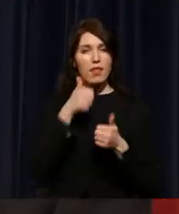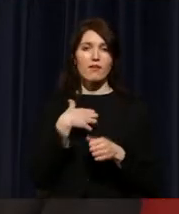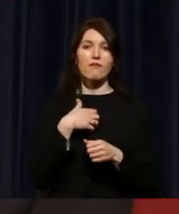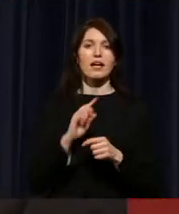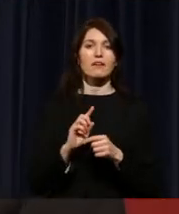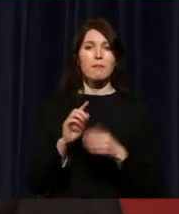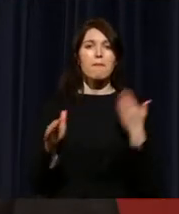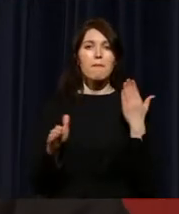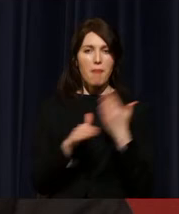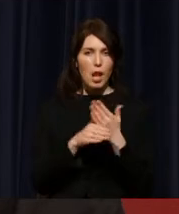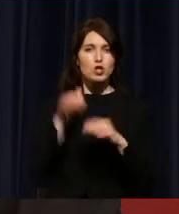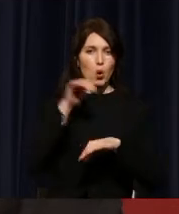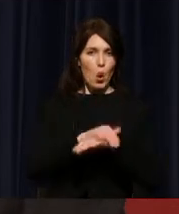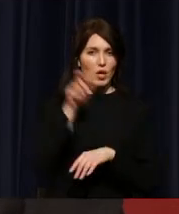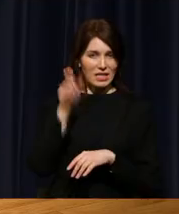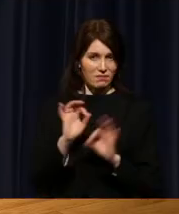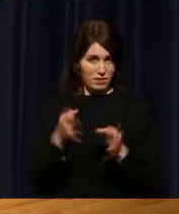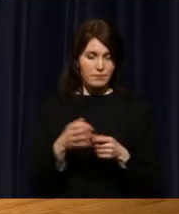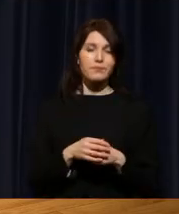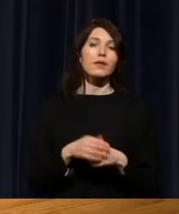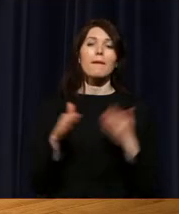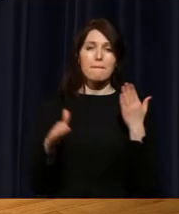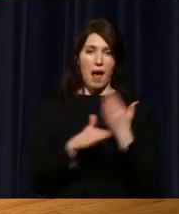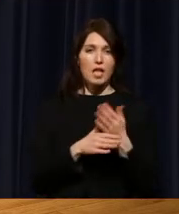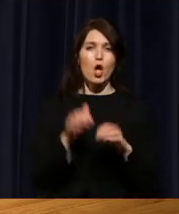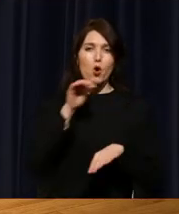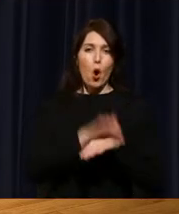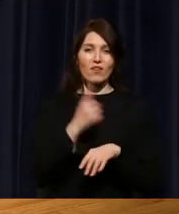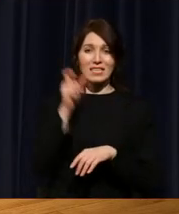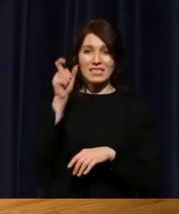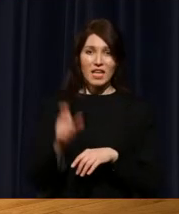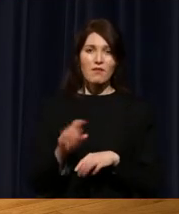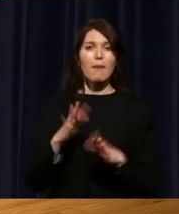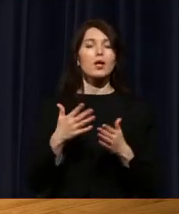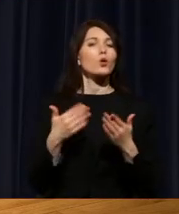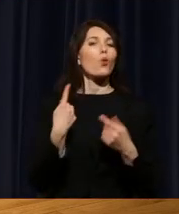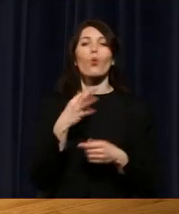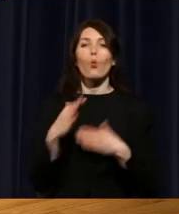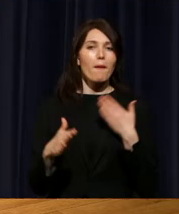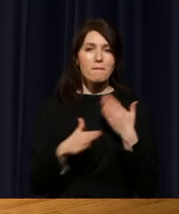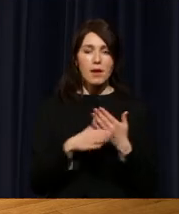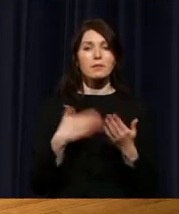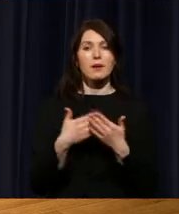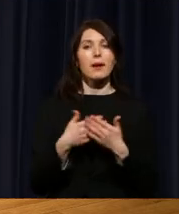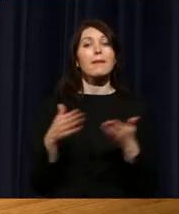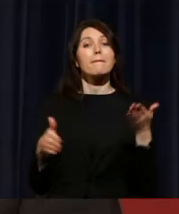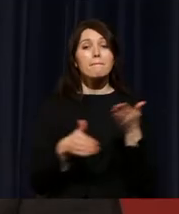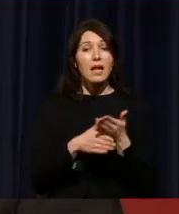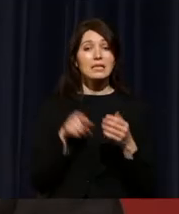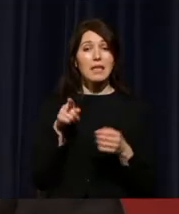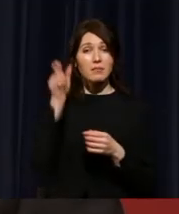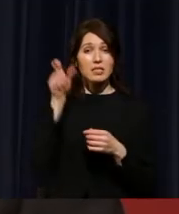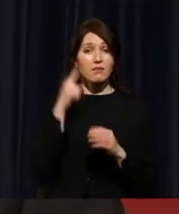pamats sakrat. Tad palīdzēt konkrētam cilvēkam. Nē, tas ir viens palīdzēt jā. Konkrētam cilvēkam, bet palīdzēt ko? Mm-hmm, palīdzēt jā. Saprast, jā.